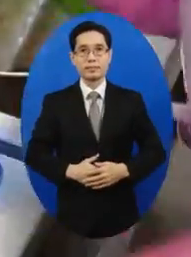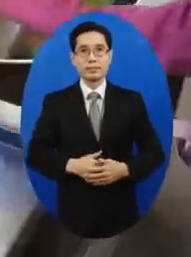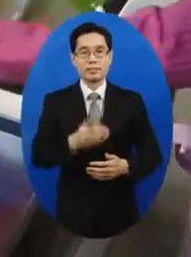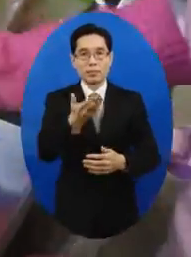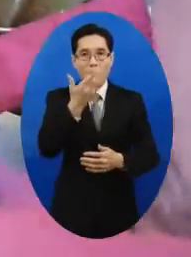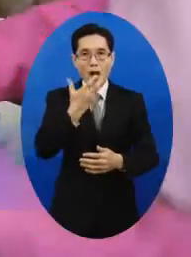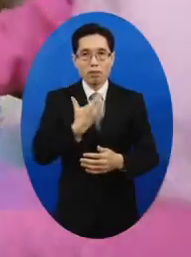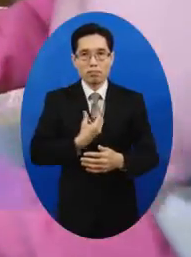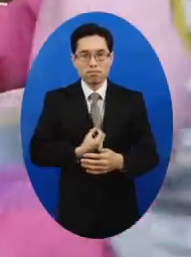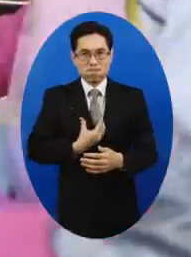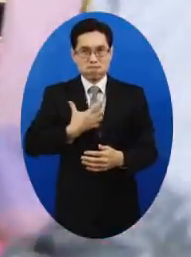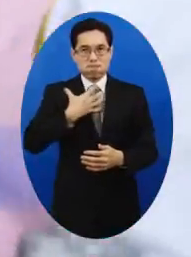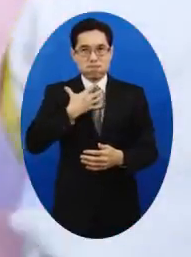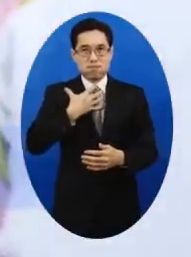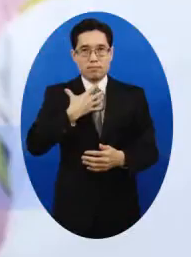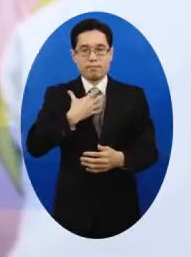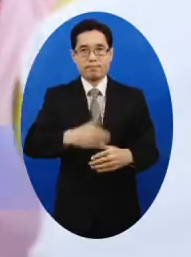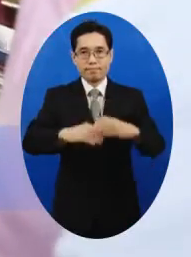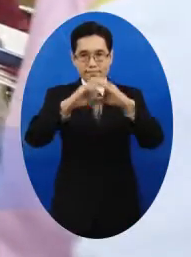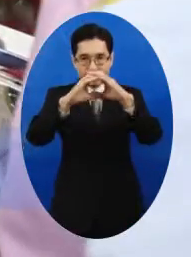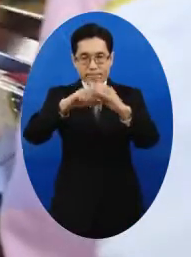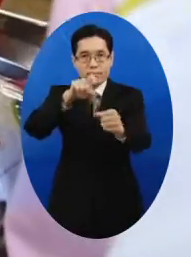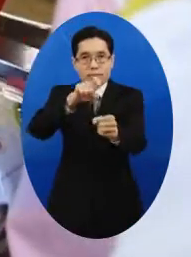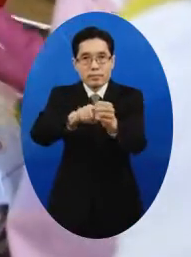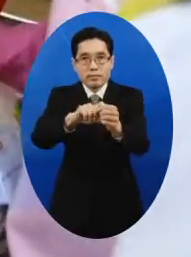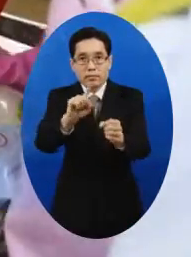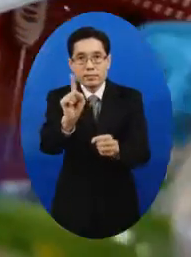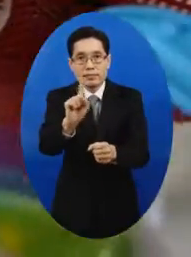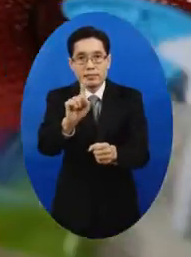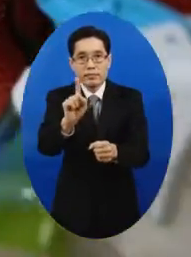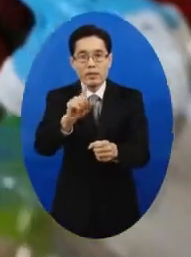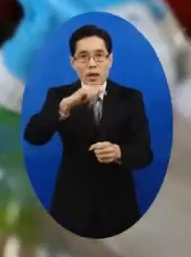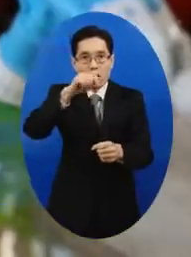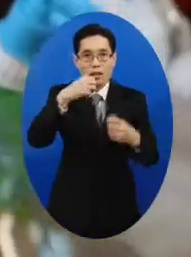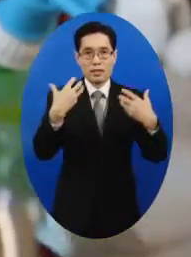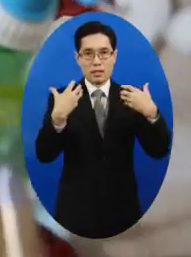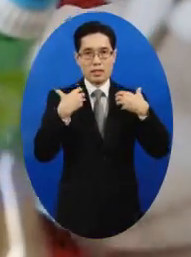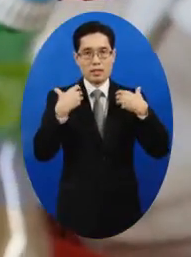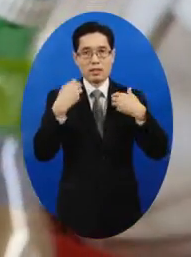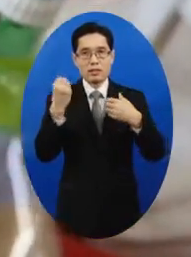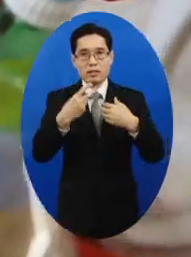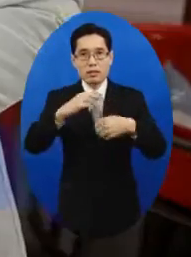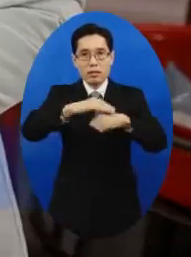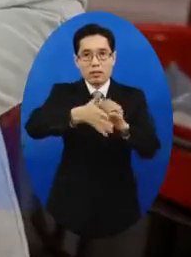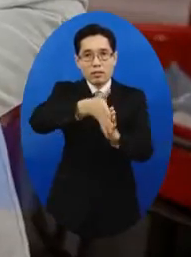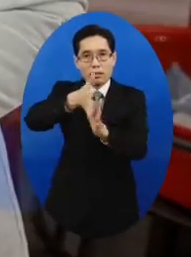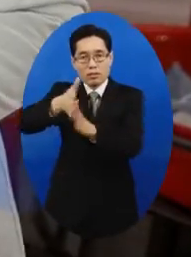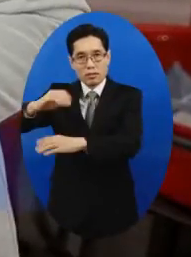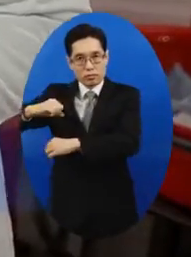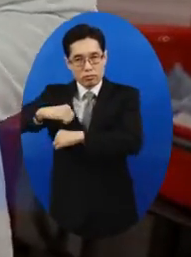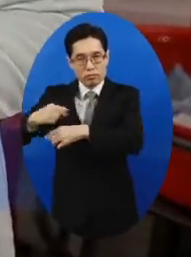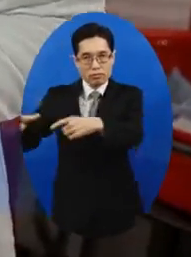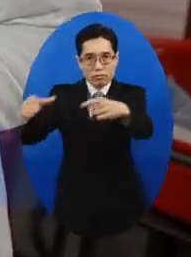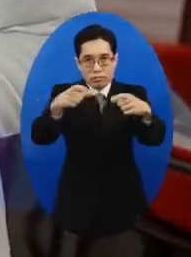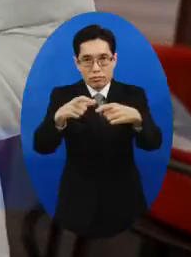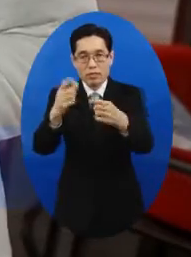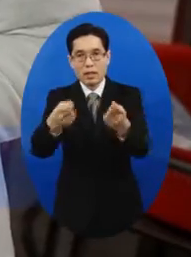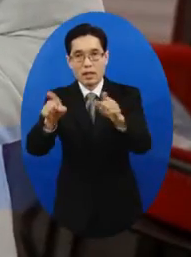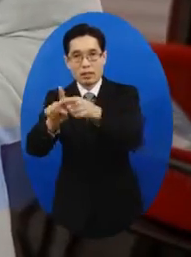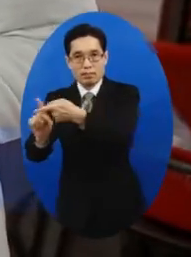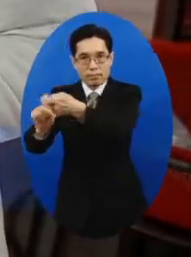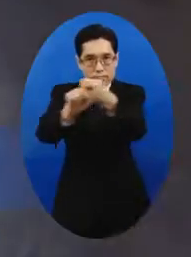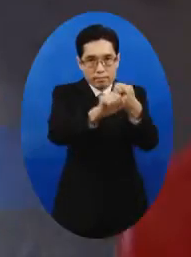식중독 싸고 재료를 목표로 진행된 이번 점검은 식 약 처 억 시 구 군청 등 관계기관과 합동으로